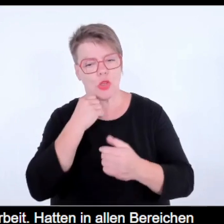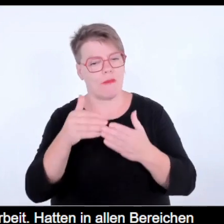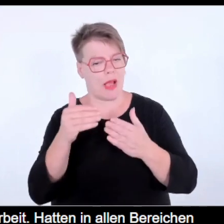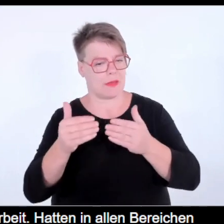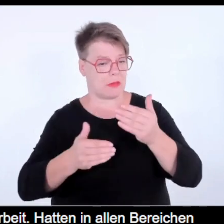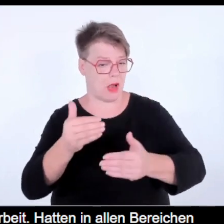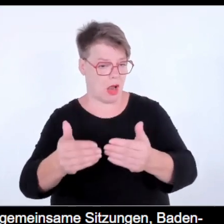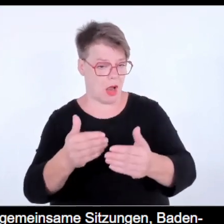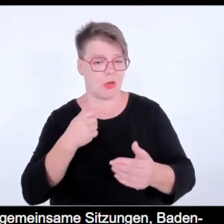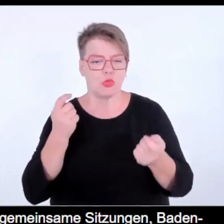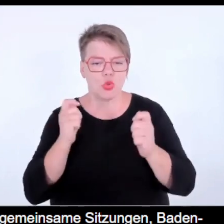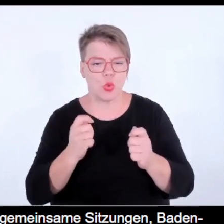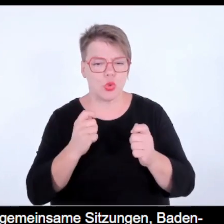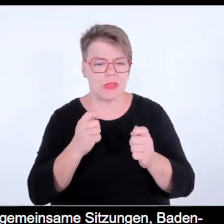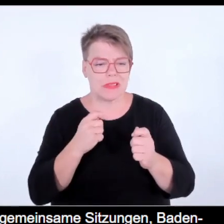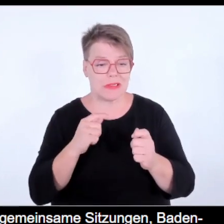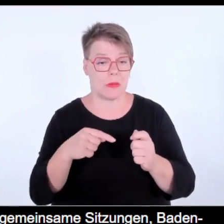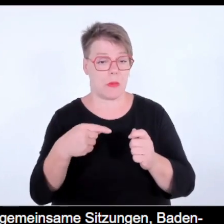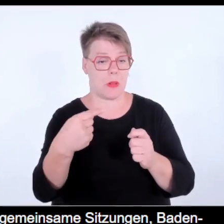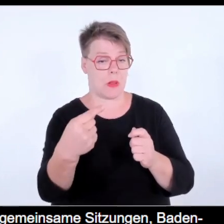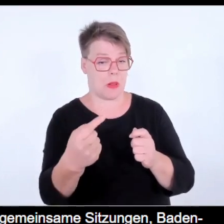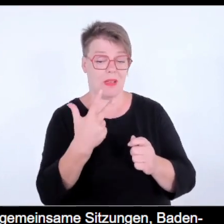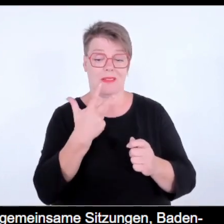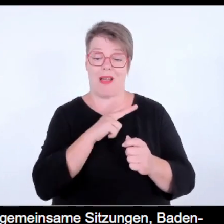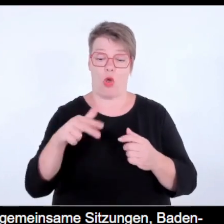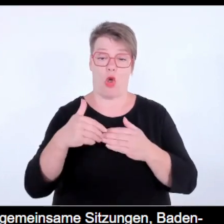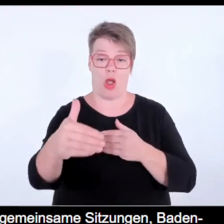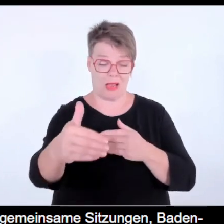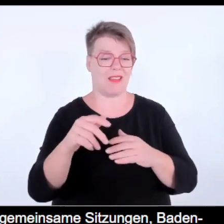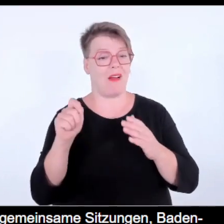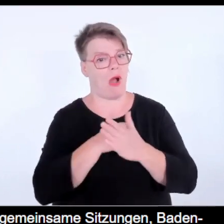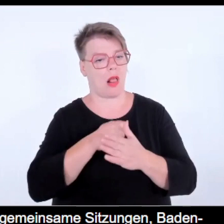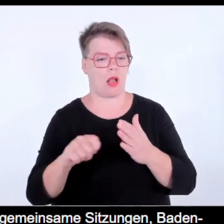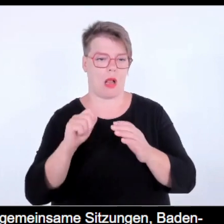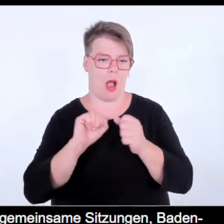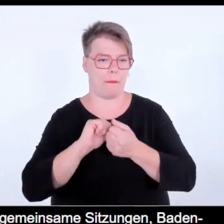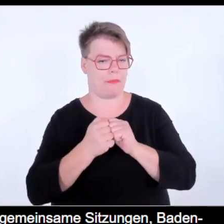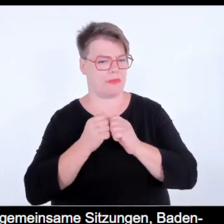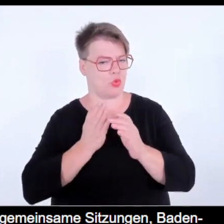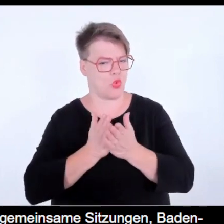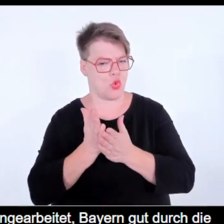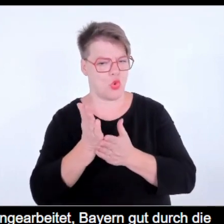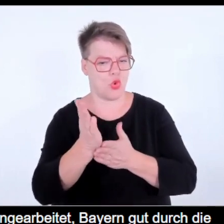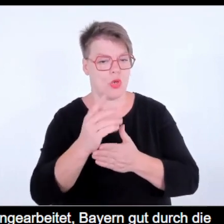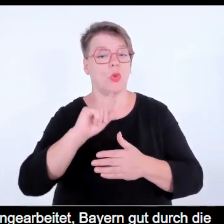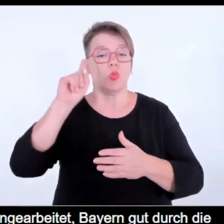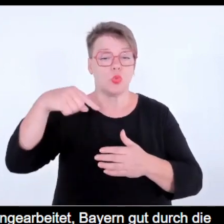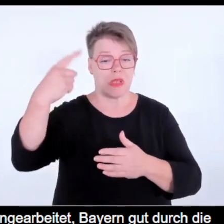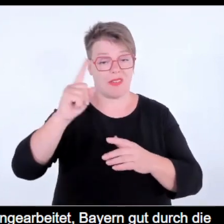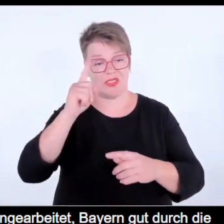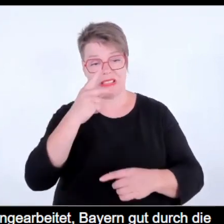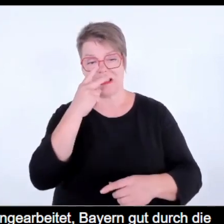Ich glaube, wir können uns nicht beschweren im Großen und Ganzen. Ja, kleine Dinge gibt es immer, aber das ist auf unserer Seite so wie auf Ihrer Seite. Wir haben gut